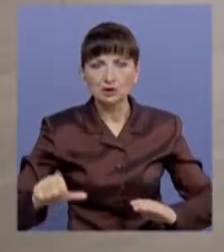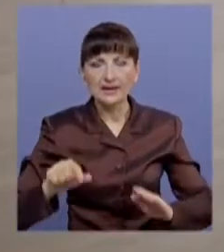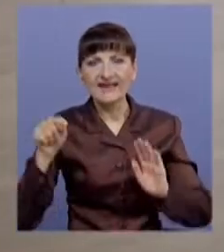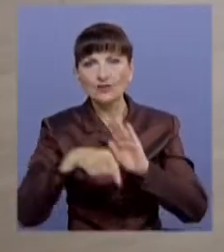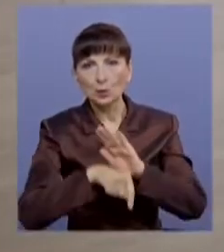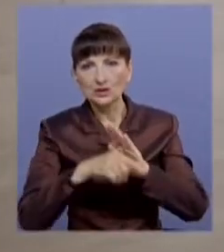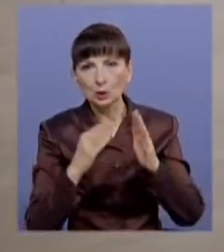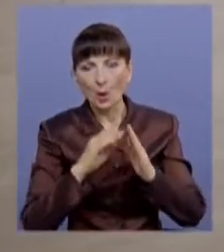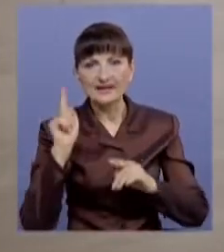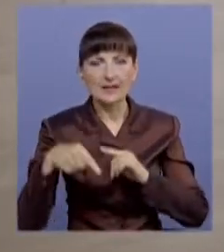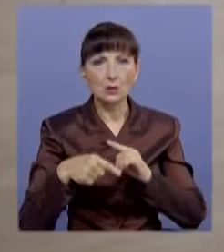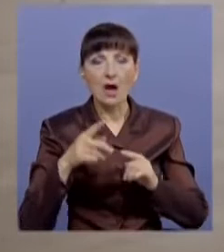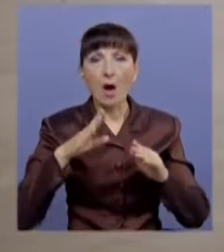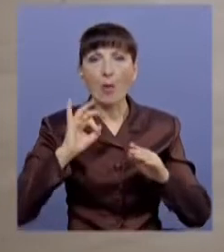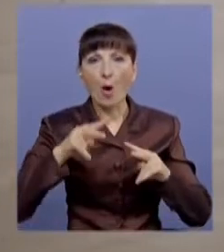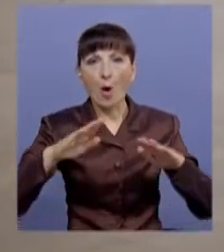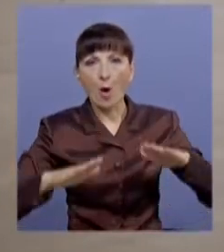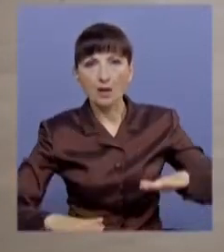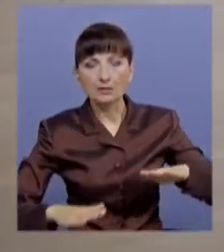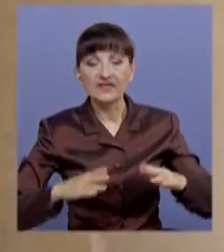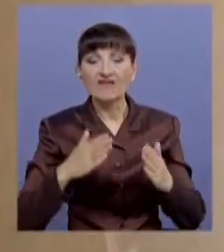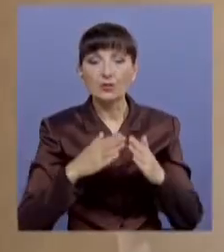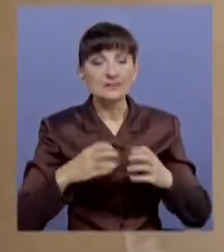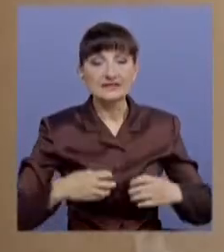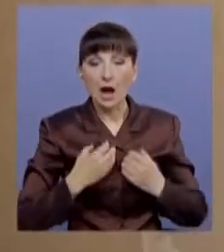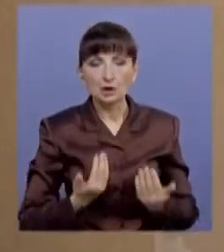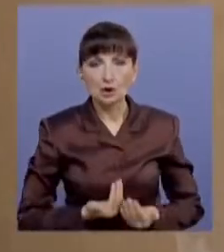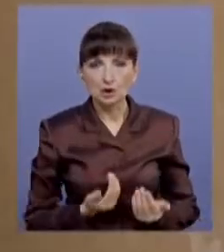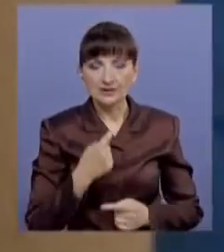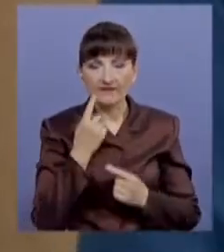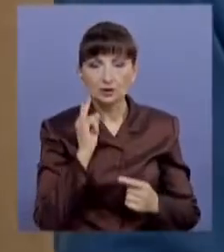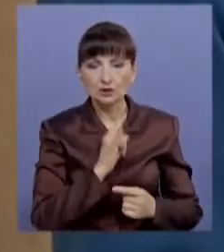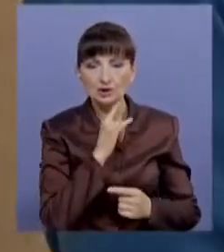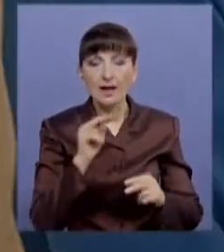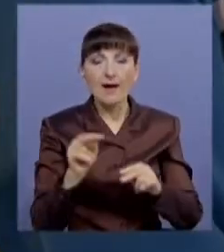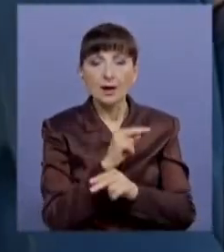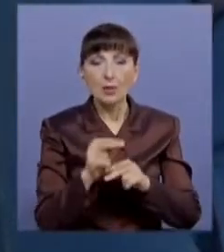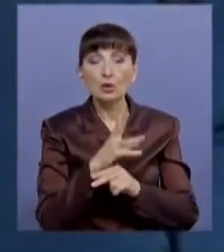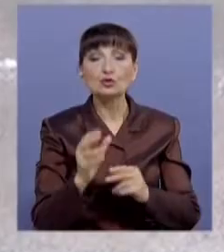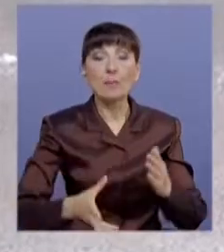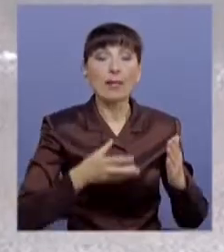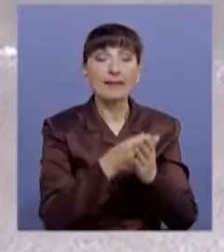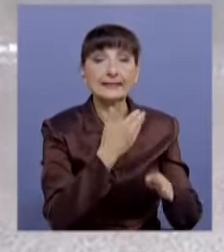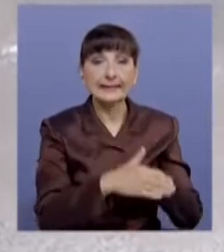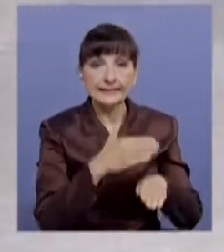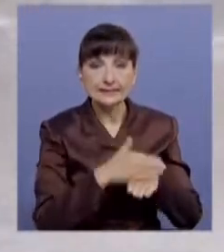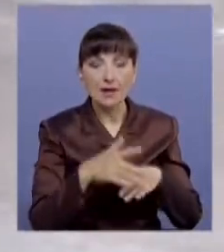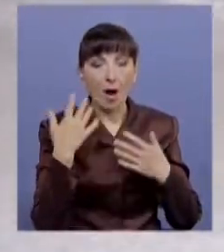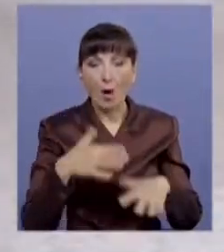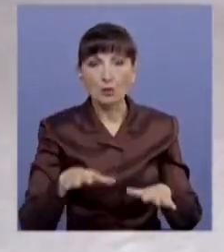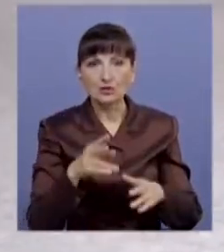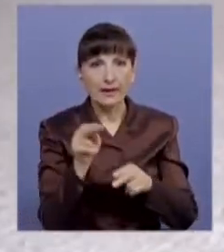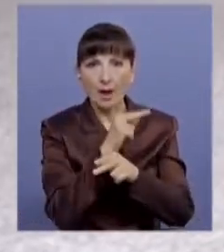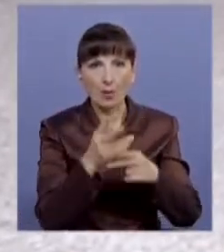и внутри дома, а полы ушли под откос. В таком доме просто страшно жить, говорит женщина. За ремонт семья еще и платит кредит, а от него уже нет и